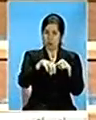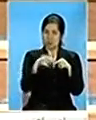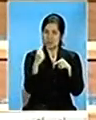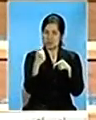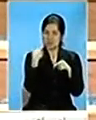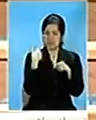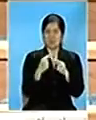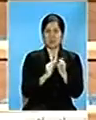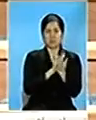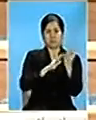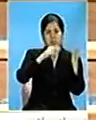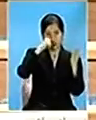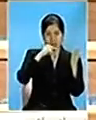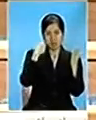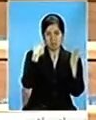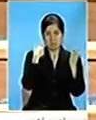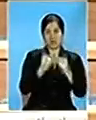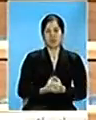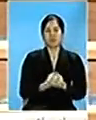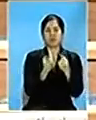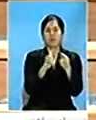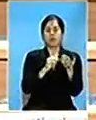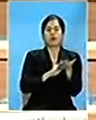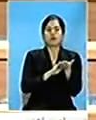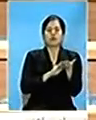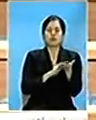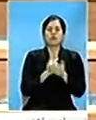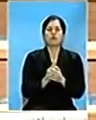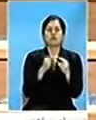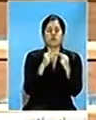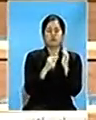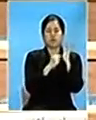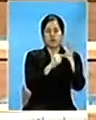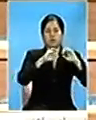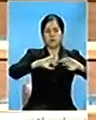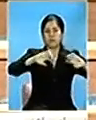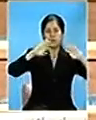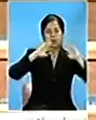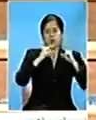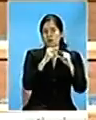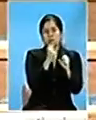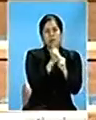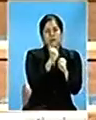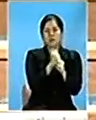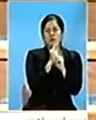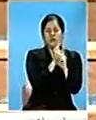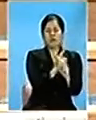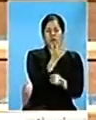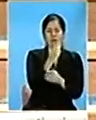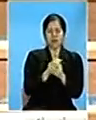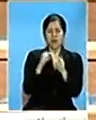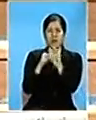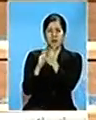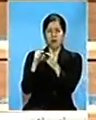ยเรามีสภาผู้แทนการเมืองแต่ประธานโทษเสนอไปที่รัฐบาลรัฐบาลก็ไม่ปฏิบัติเสนอมาที่สภาผู้แทนราษฎรส.ส.